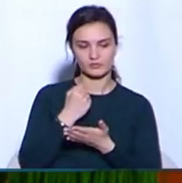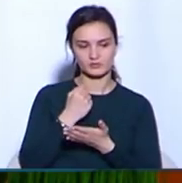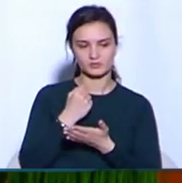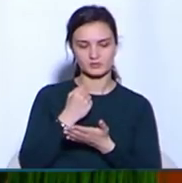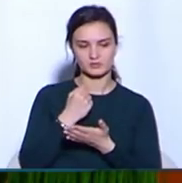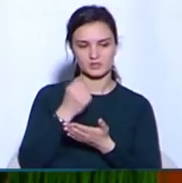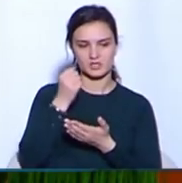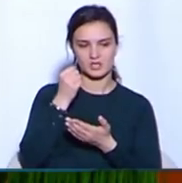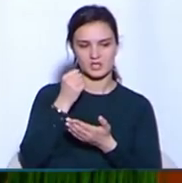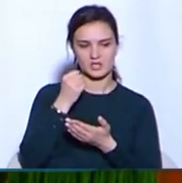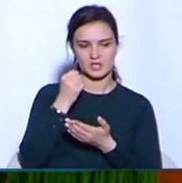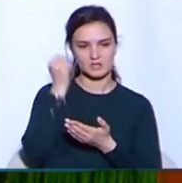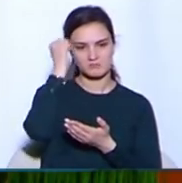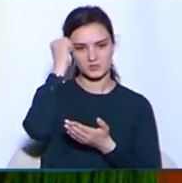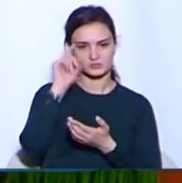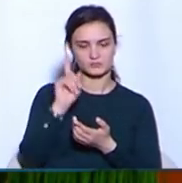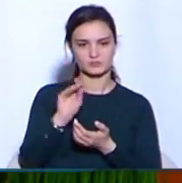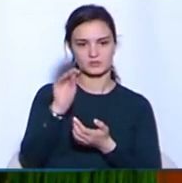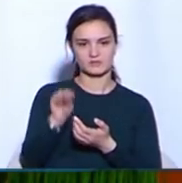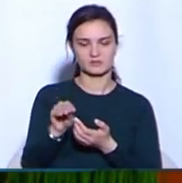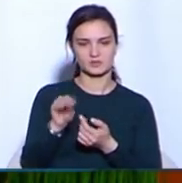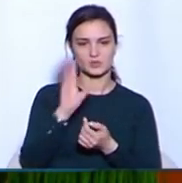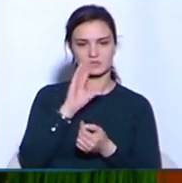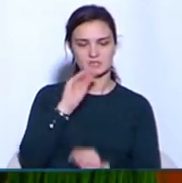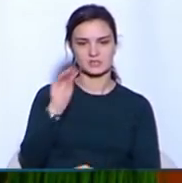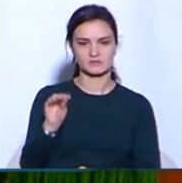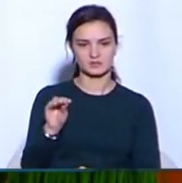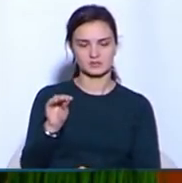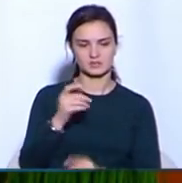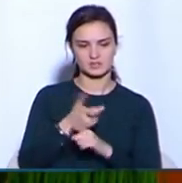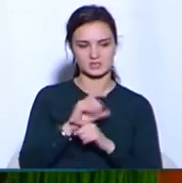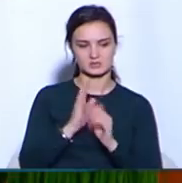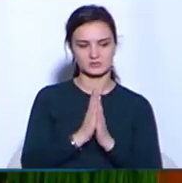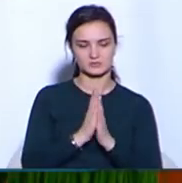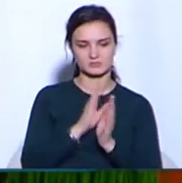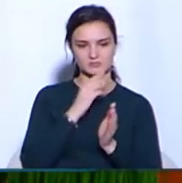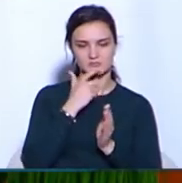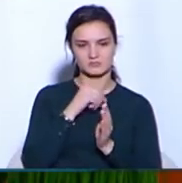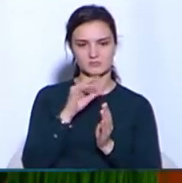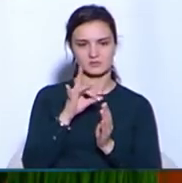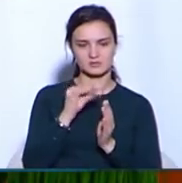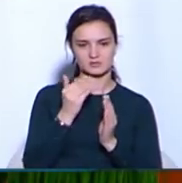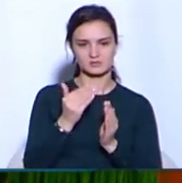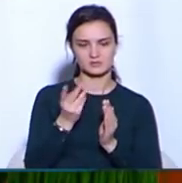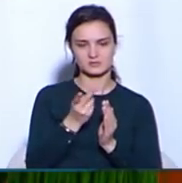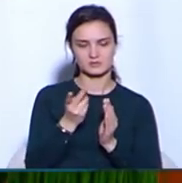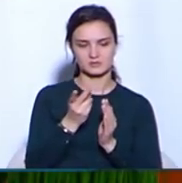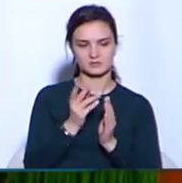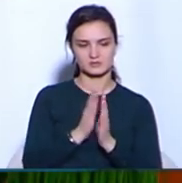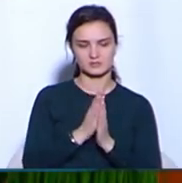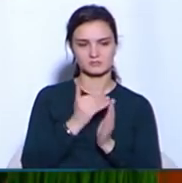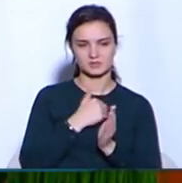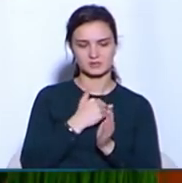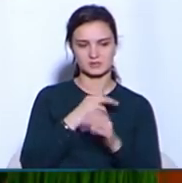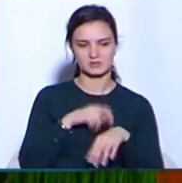არც კი მახსოვს, რომ ის მედავდე იქ და ვეღარ ვიხსენებ როდის დავდე. ძალიან გხოს ქალბატონო მარი, თქვენ ექიმს და თქვენ, აი